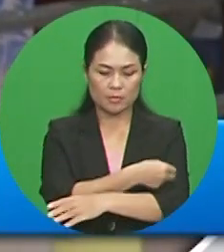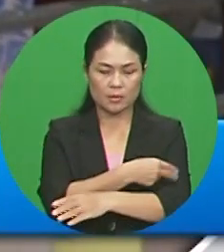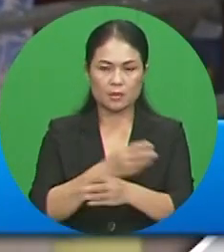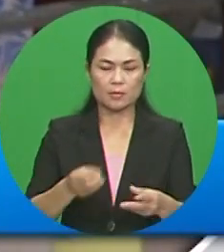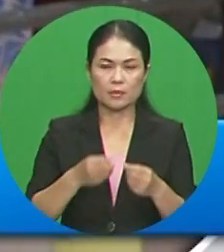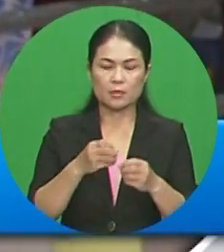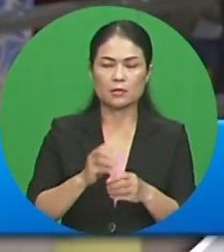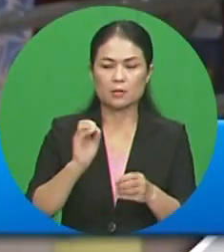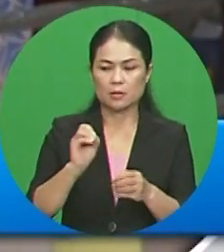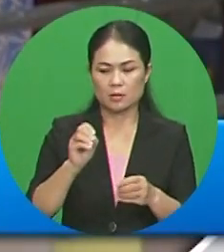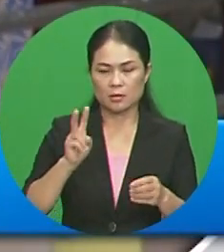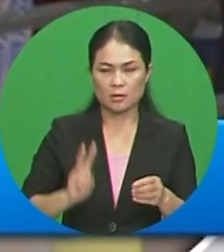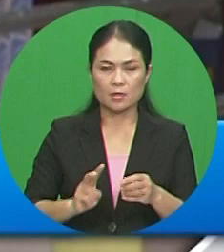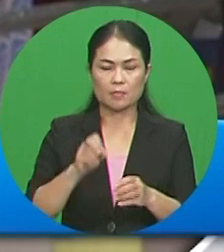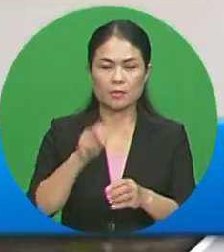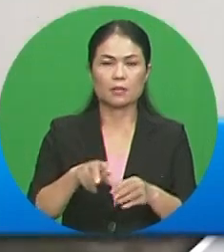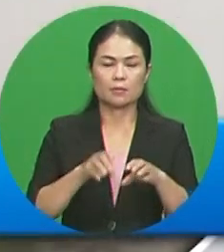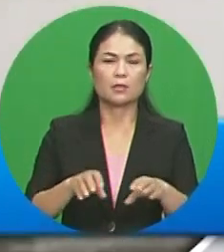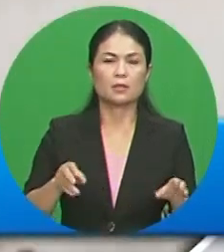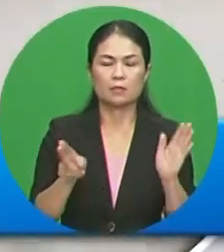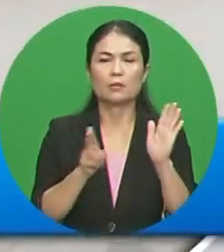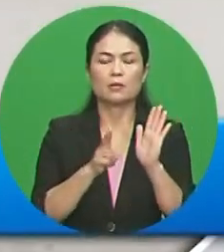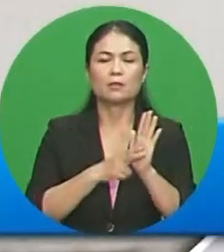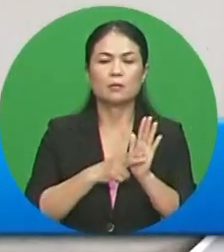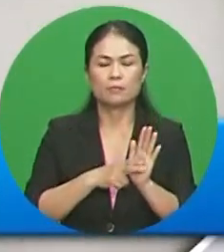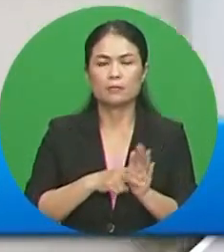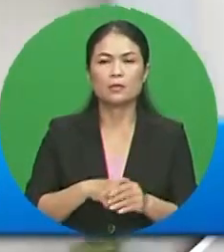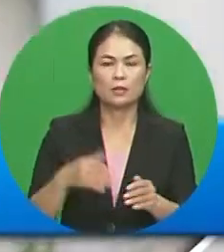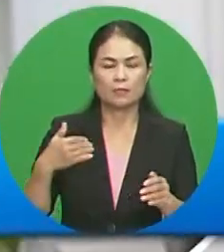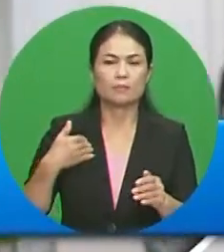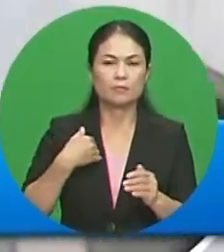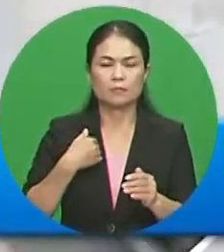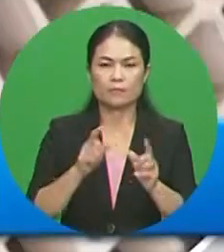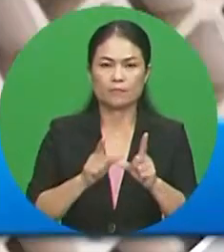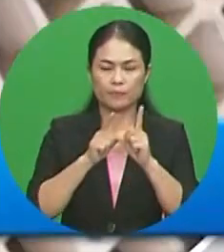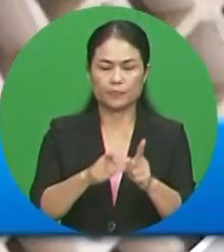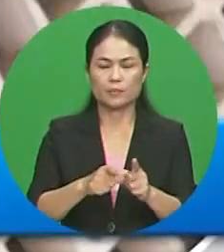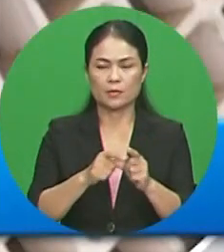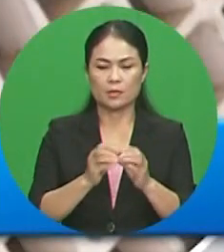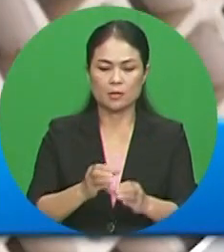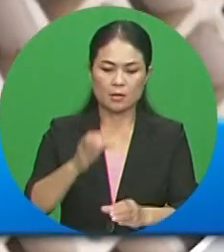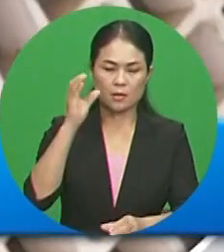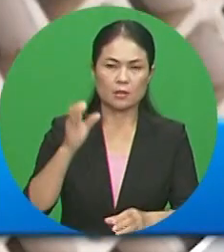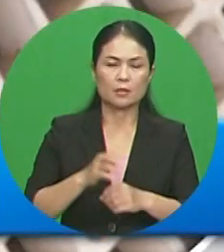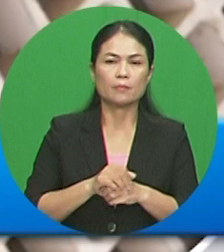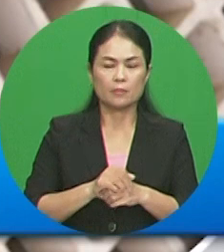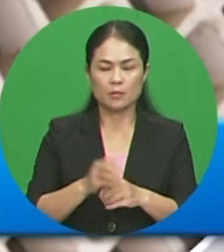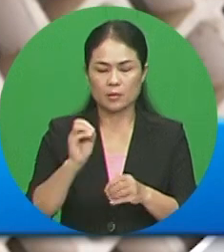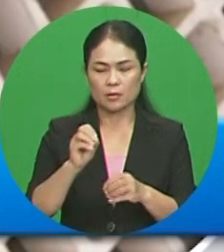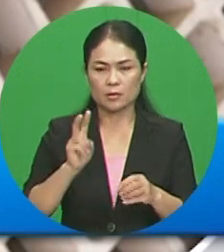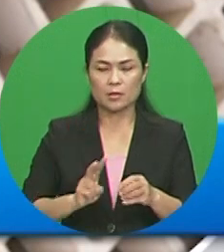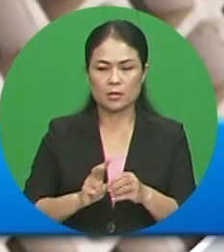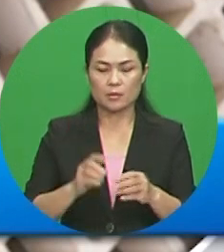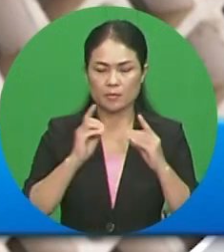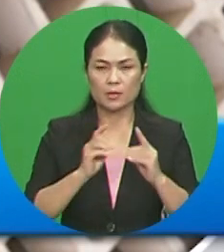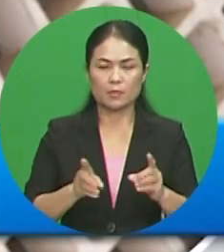ផ្តល់អុកស៊ីហ្សែនជាតម្រូវការមូលដ្ឋានច្បាស់លាស់ដែលជារឿយៗគឺមានការបញ្ជូនបំពង់អុកស៊ីហ្សែនដោយផ្ទាល់ទៅកាន់ក្រេលអ្នកជំងឺ